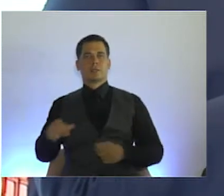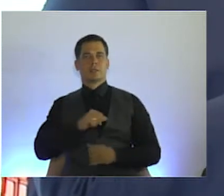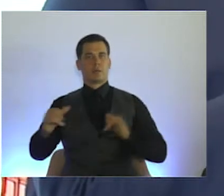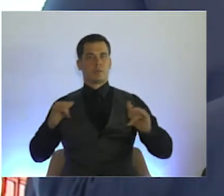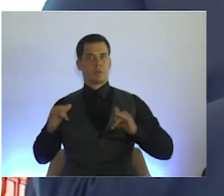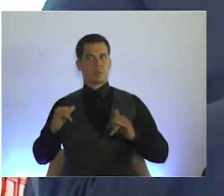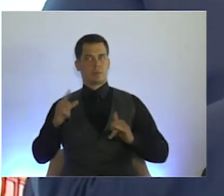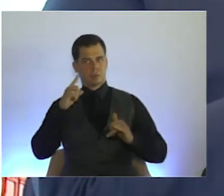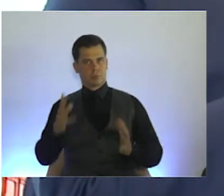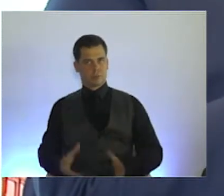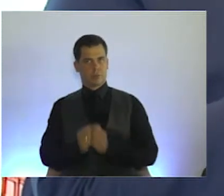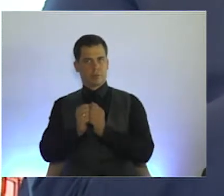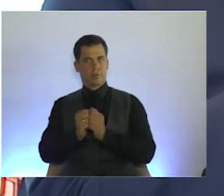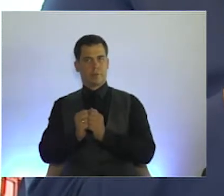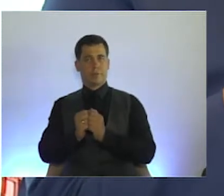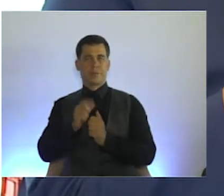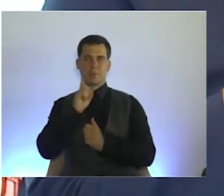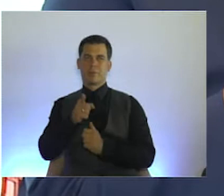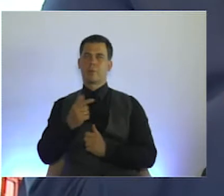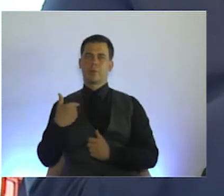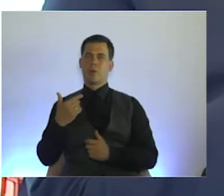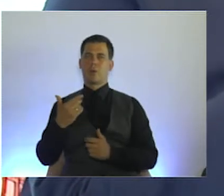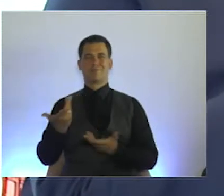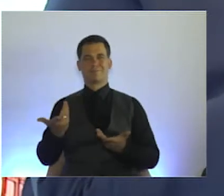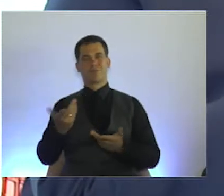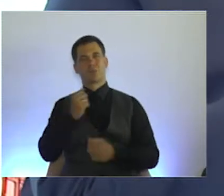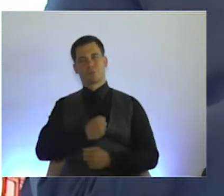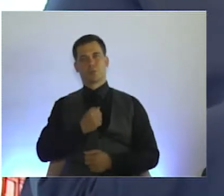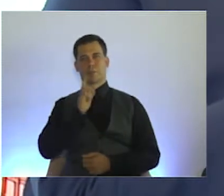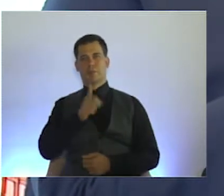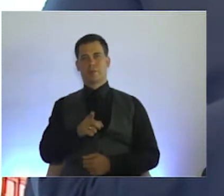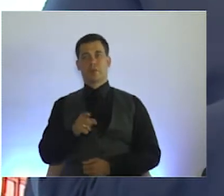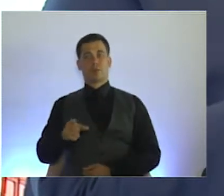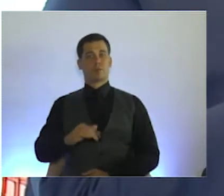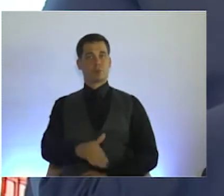samorządy odkryły niestety taką brutalną prawdę, że do ich szkół